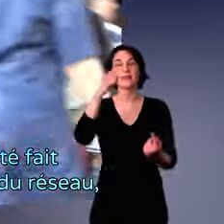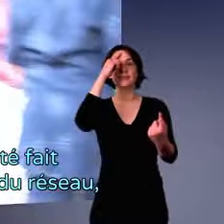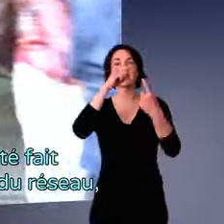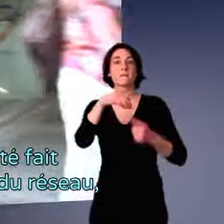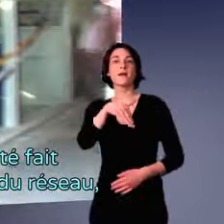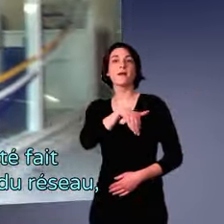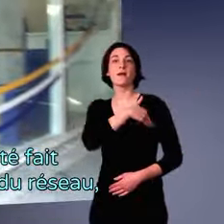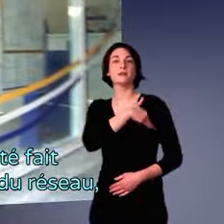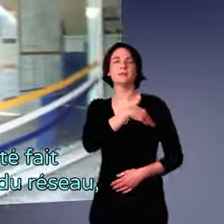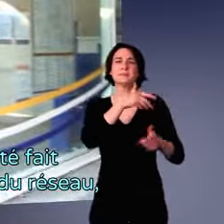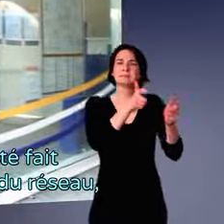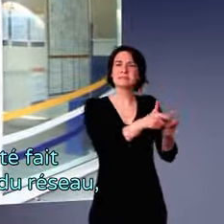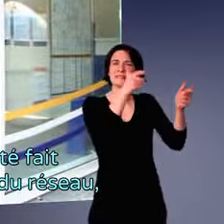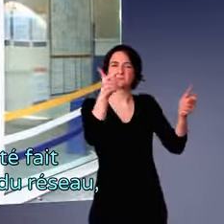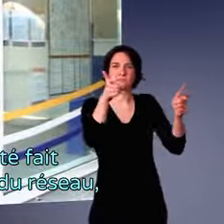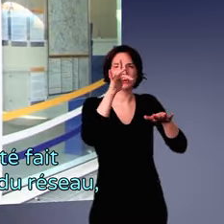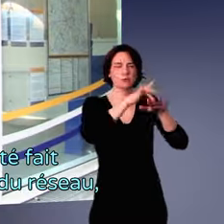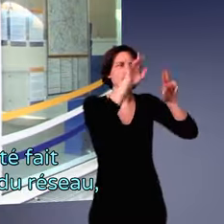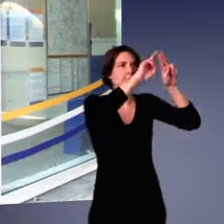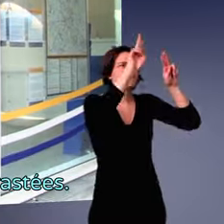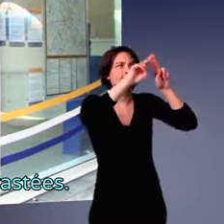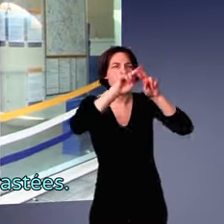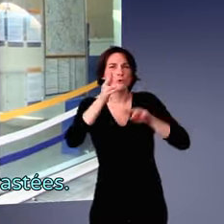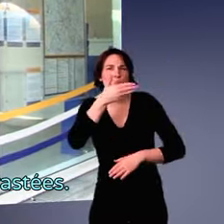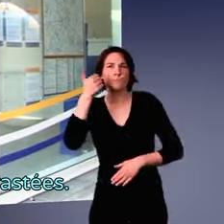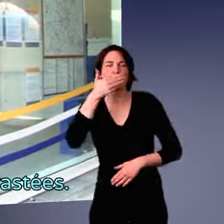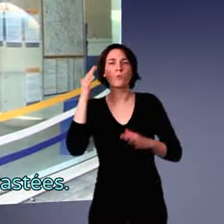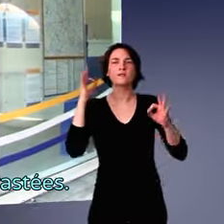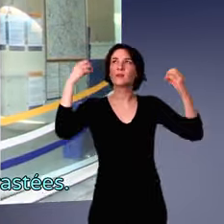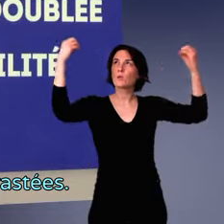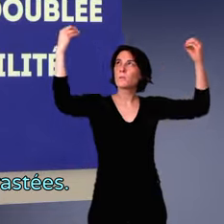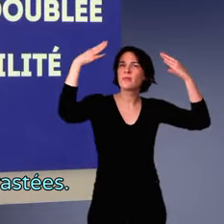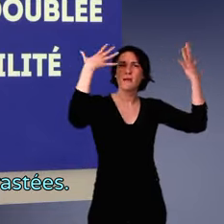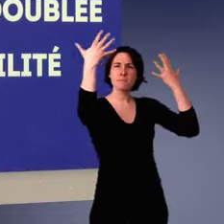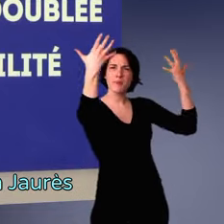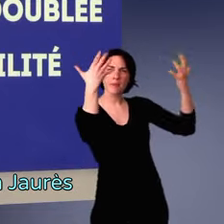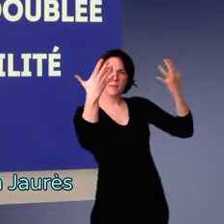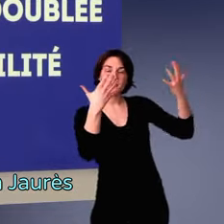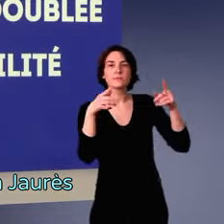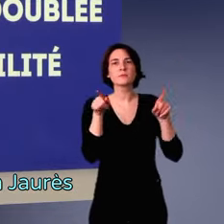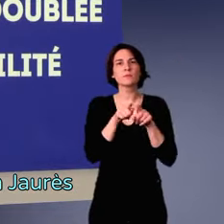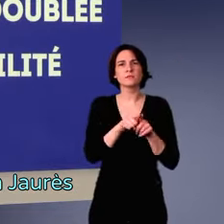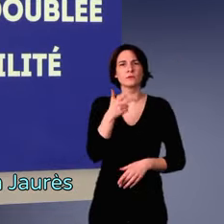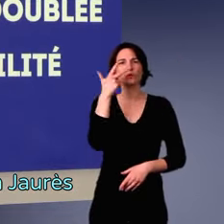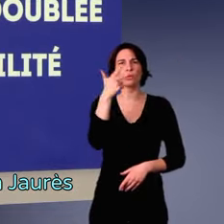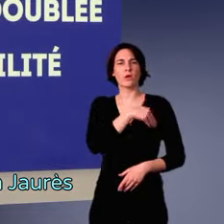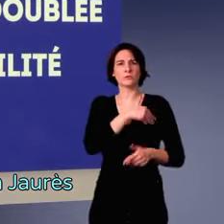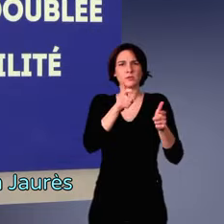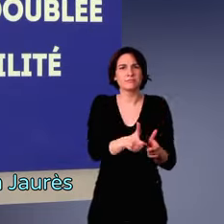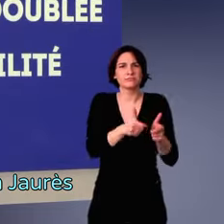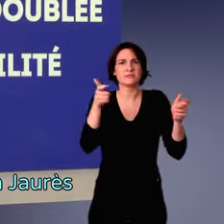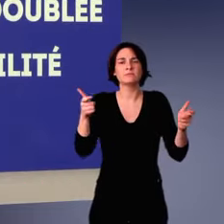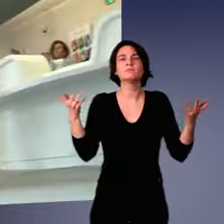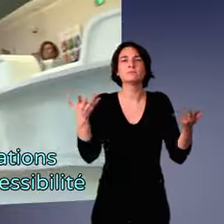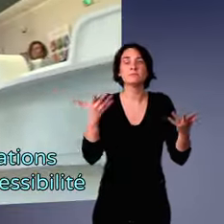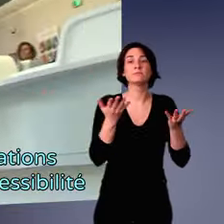travail a aussi été fait au niveau des grandes du réseau plus lumineuse et plus contrasté bassocambo Aren et Jean